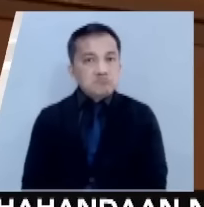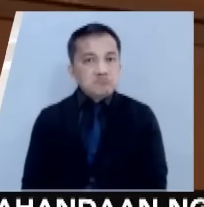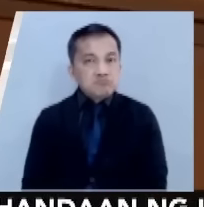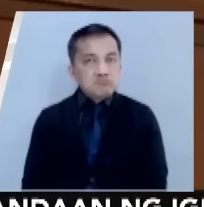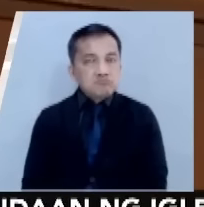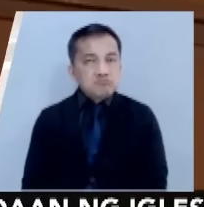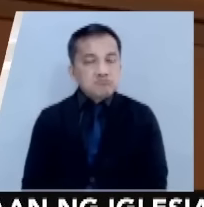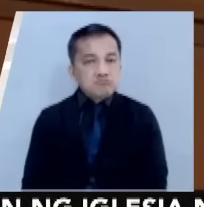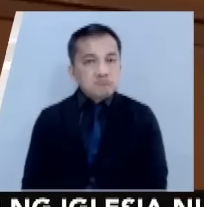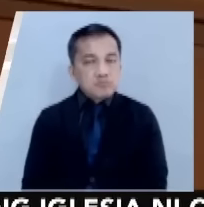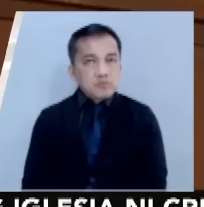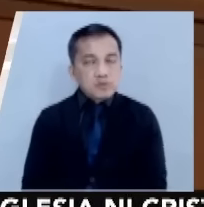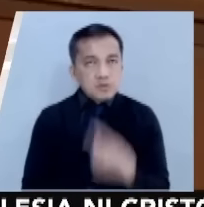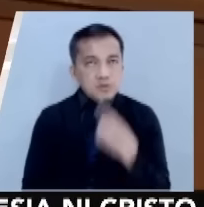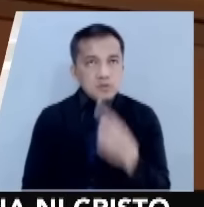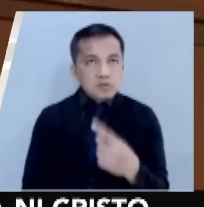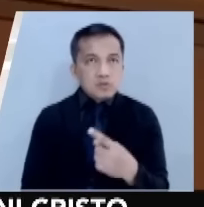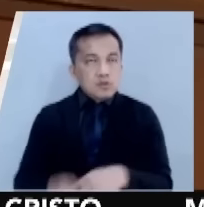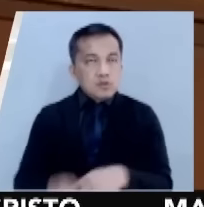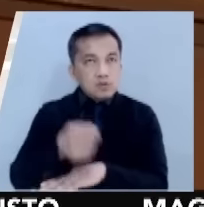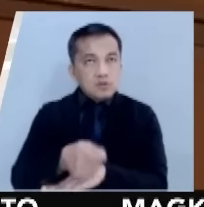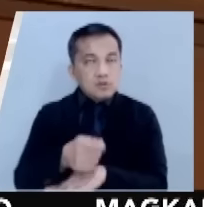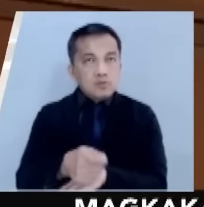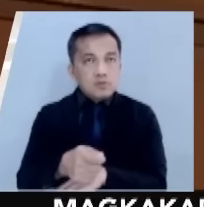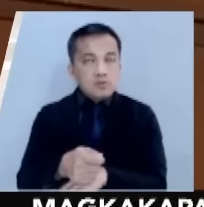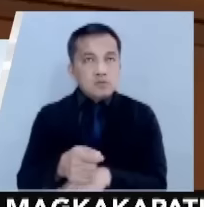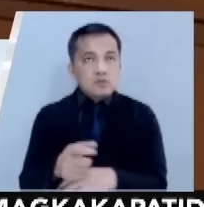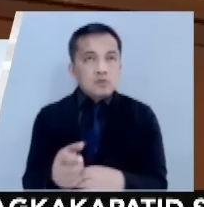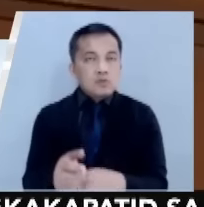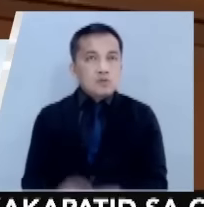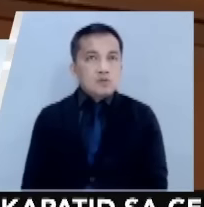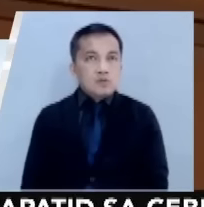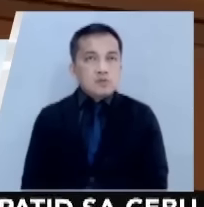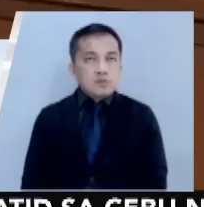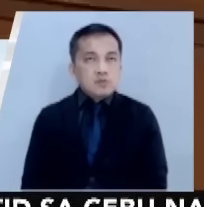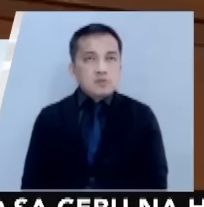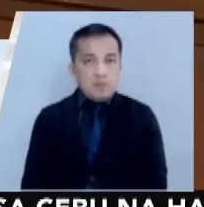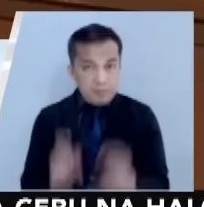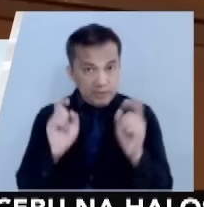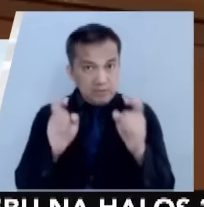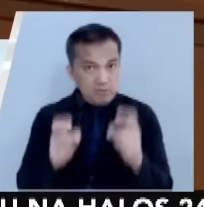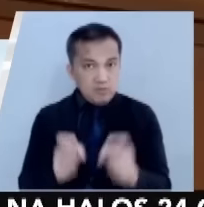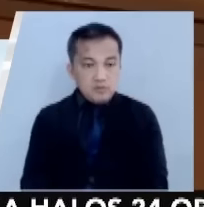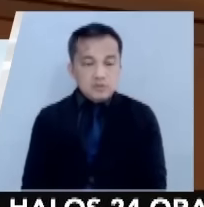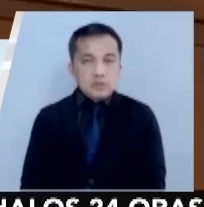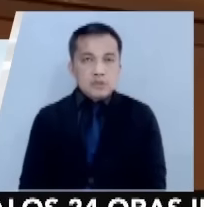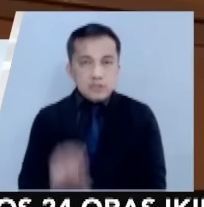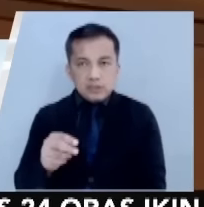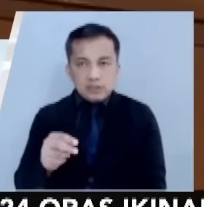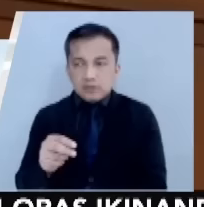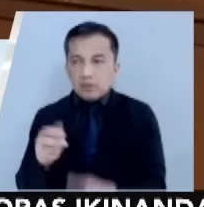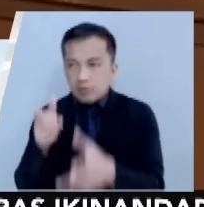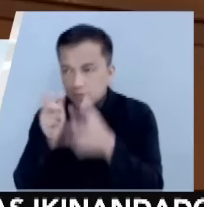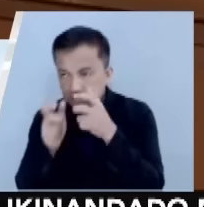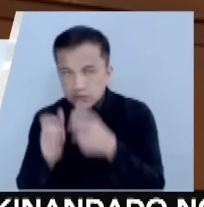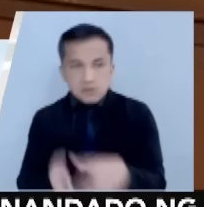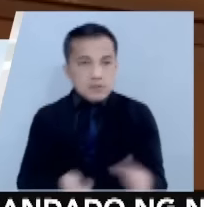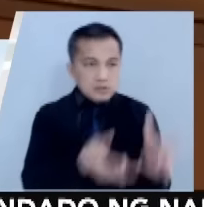yung hearing ay kumaga i-railroad mo na lang. No? Kailangan marinig lahat ng panig